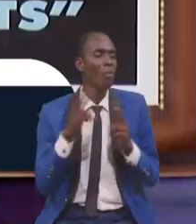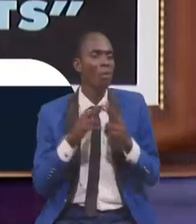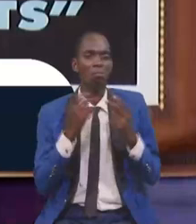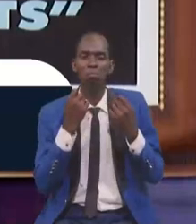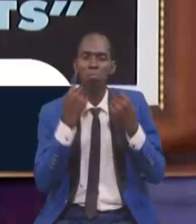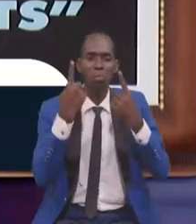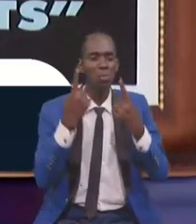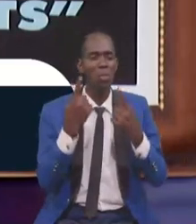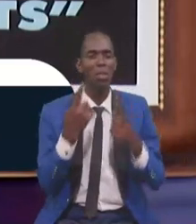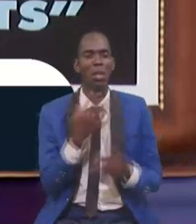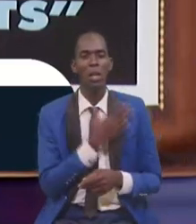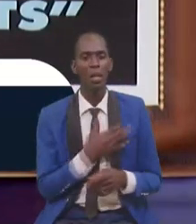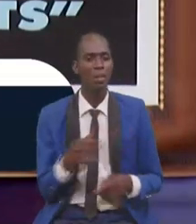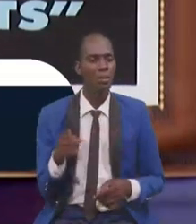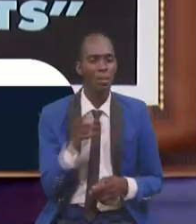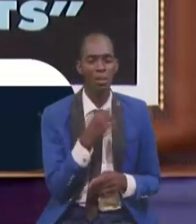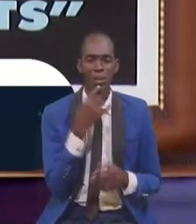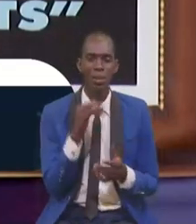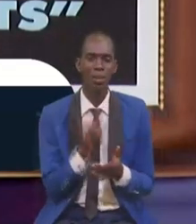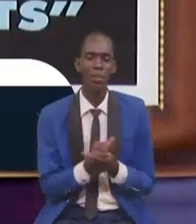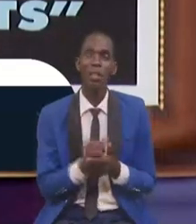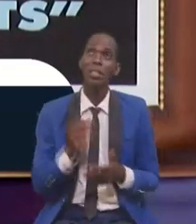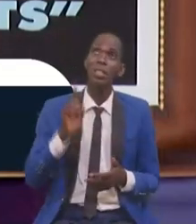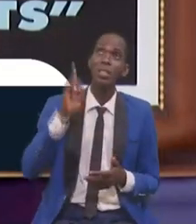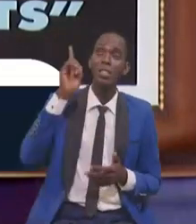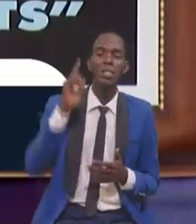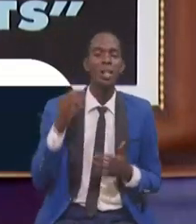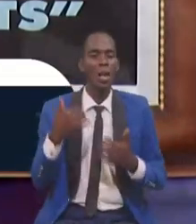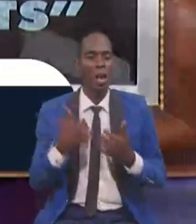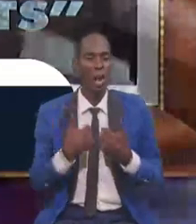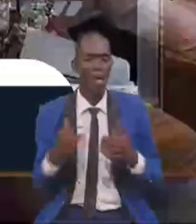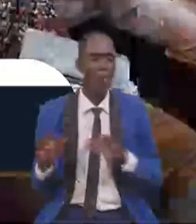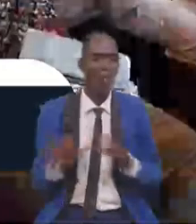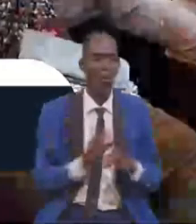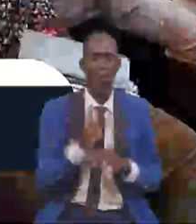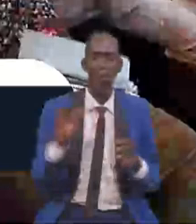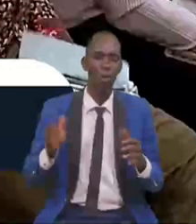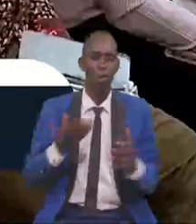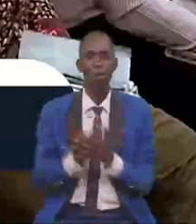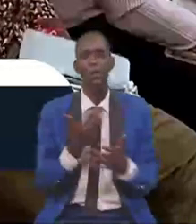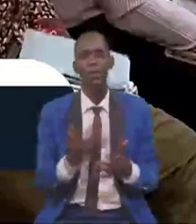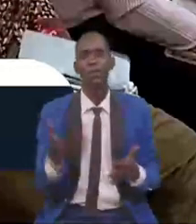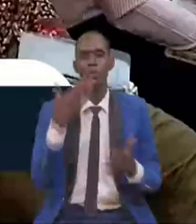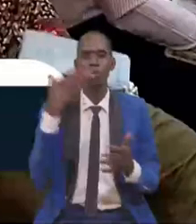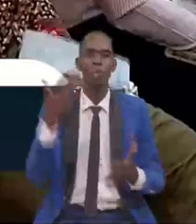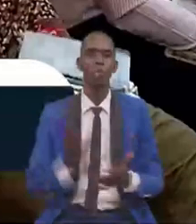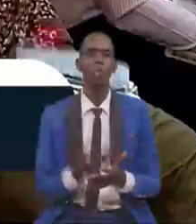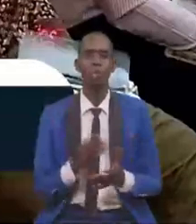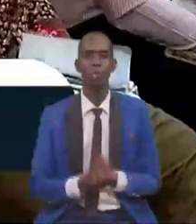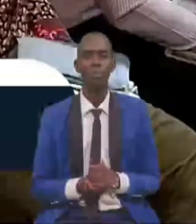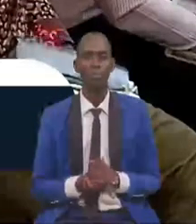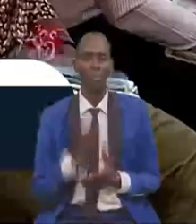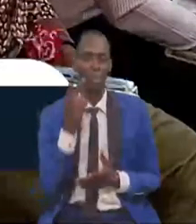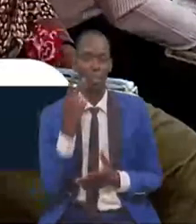ils étaient très surpris. Les gens étaient étonnés, ils ont dit, il fait tout à merveille. Regardez